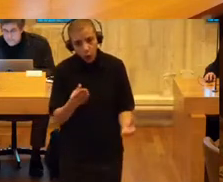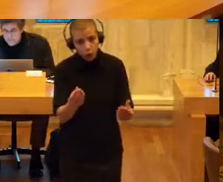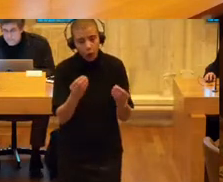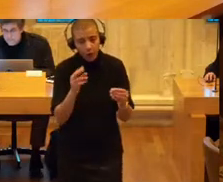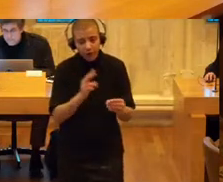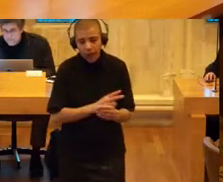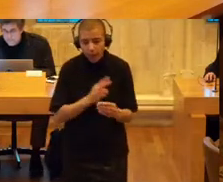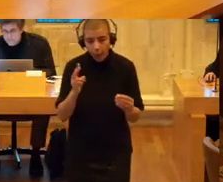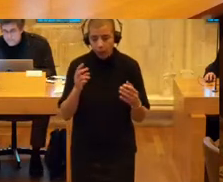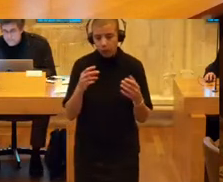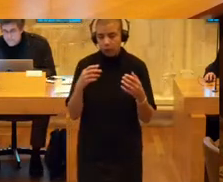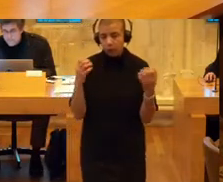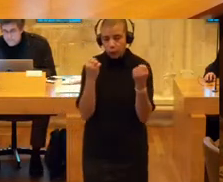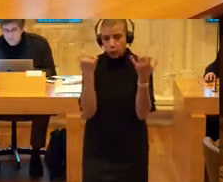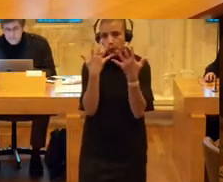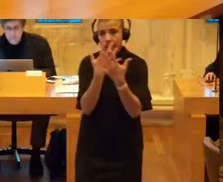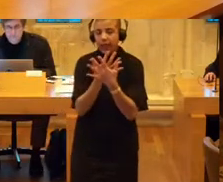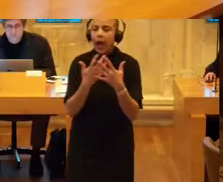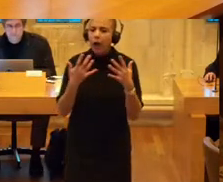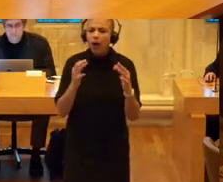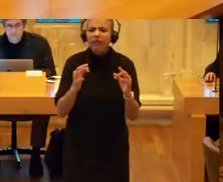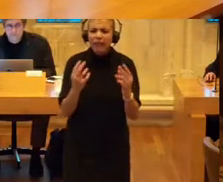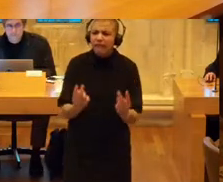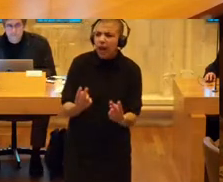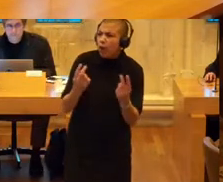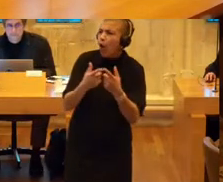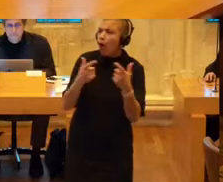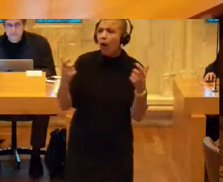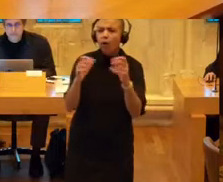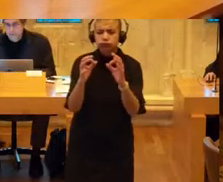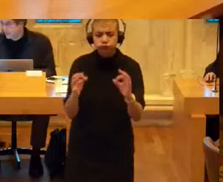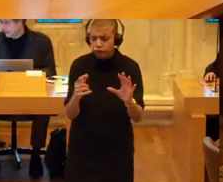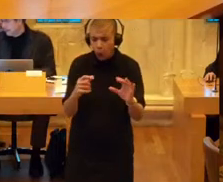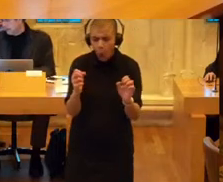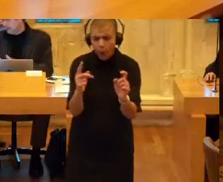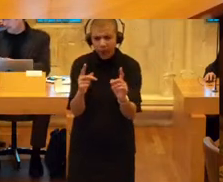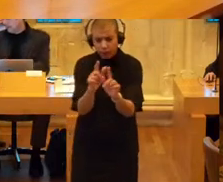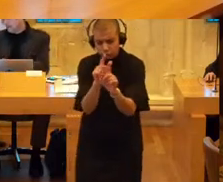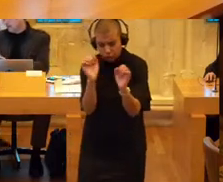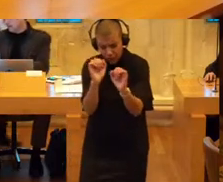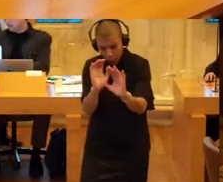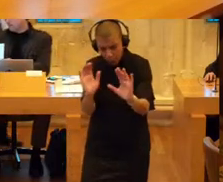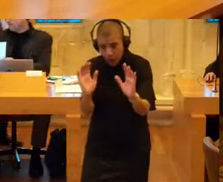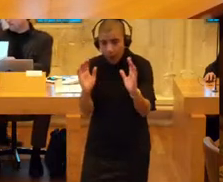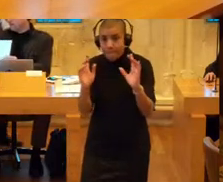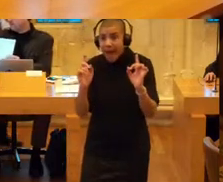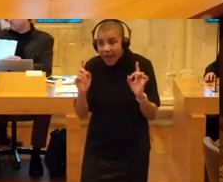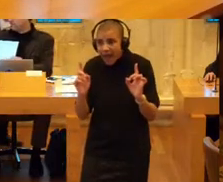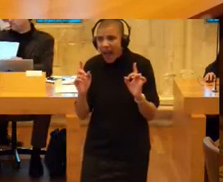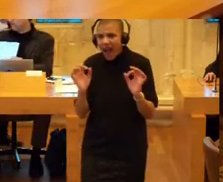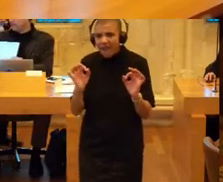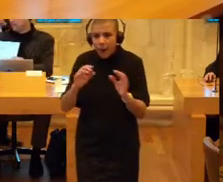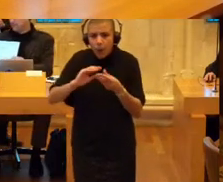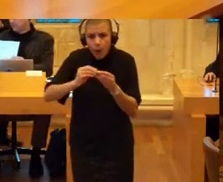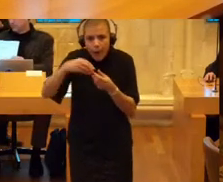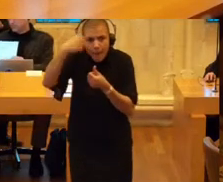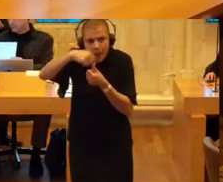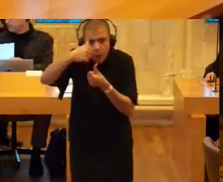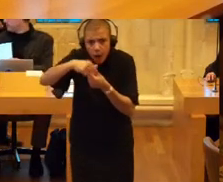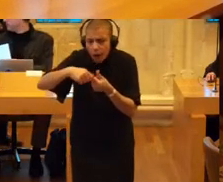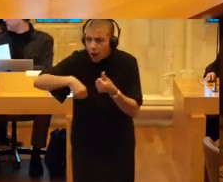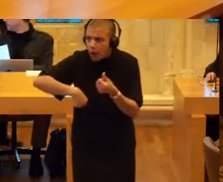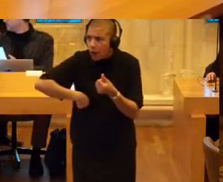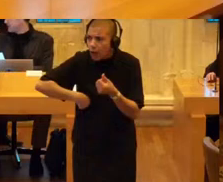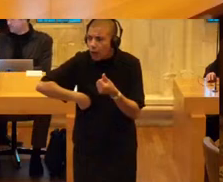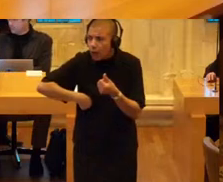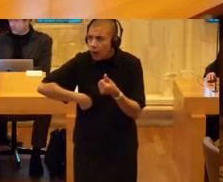rien à dire. Mais alors, je vais prendre trois points qui sont quand même... Monsieur le maire parlait des problèmes de mémoire. Alors, j'en ai. Monsieur